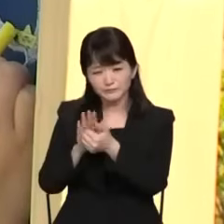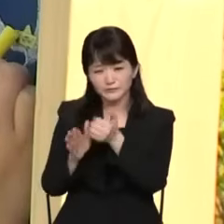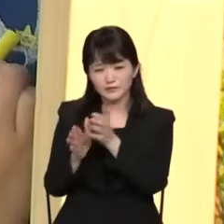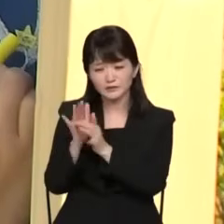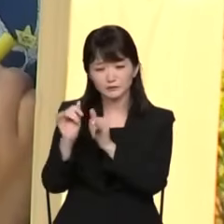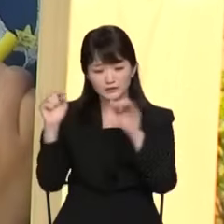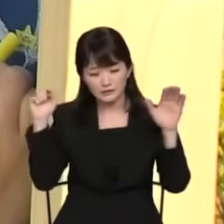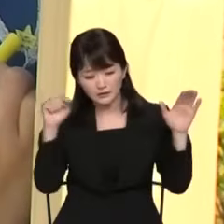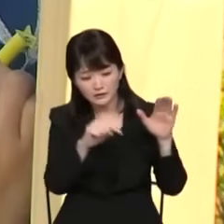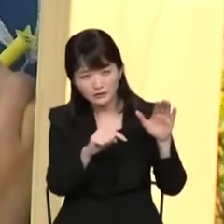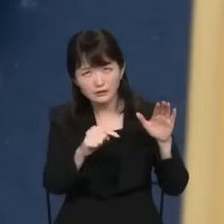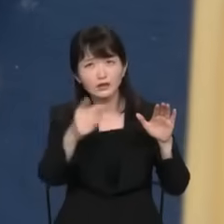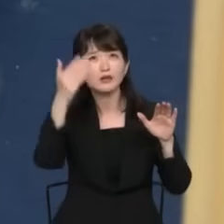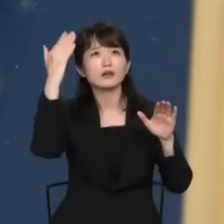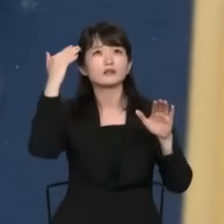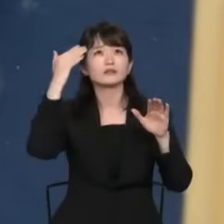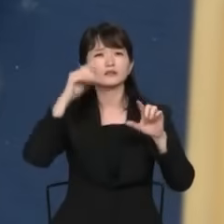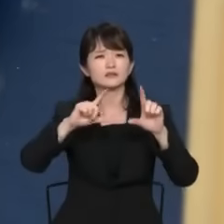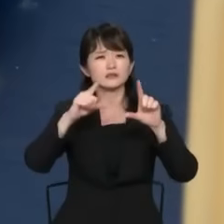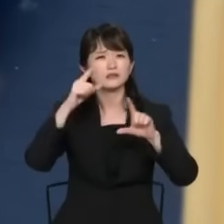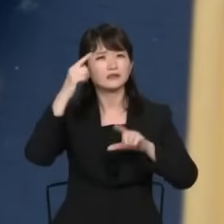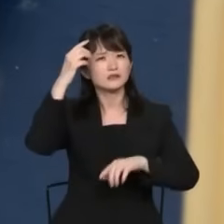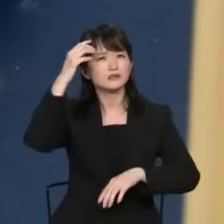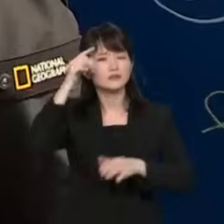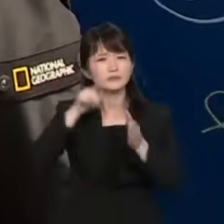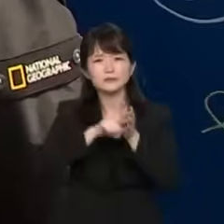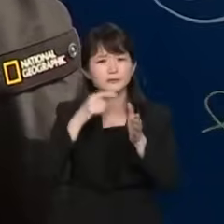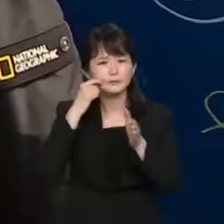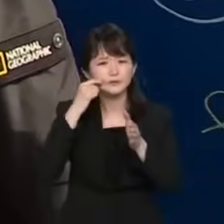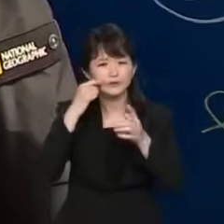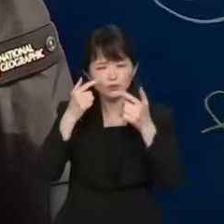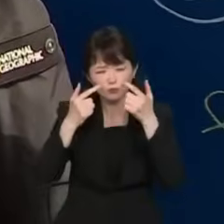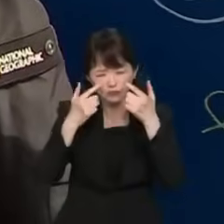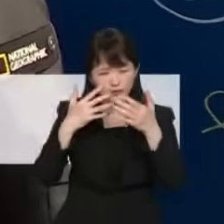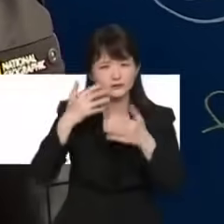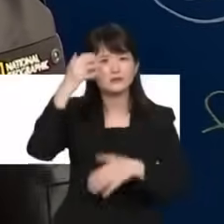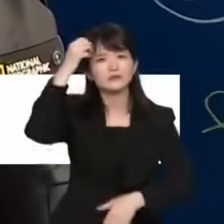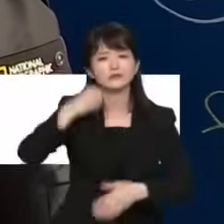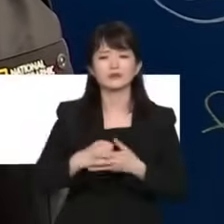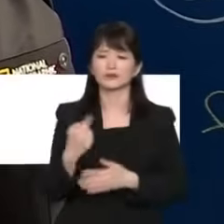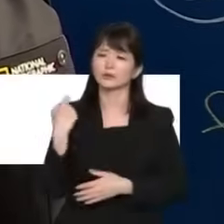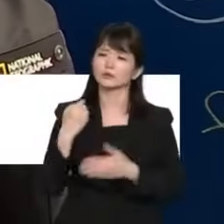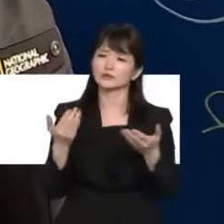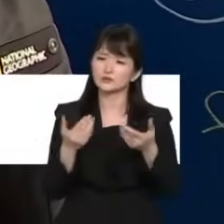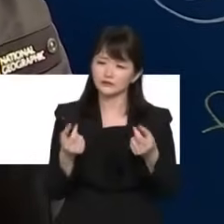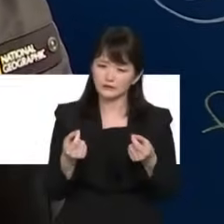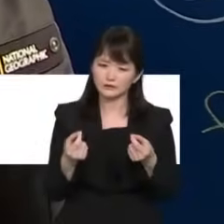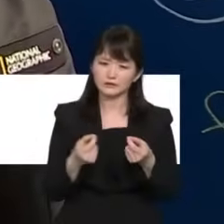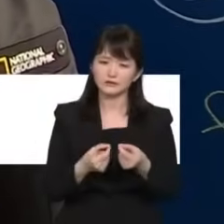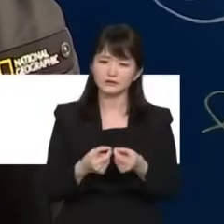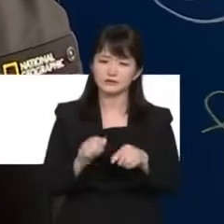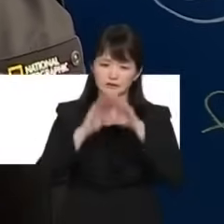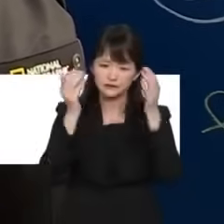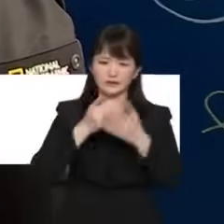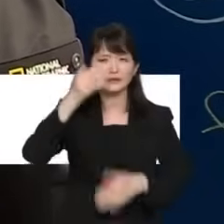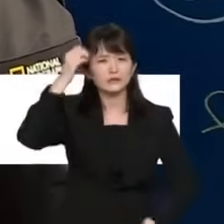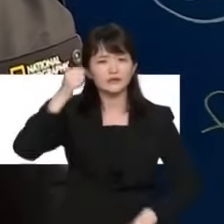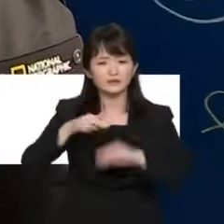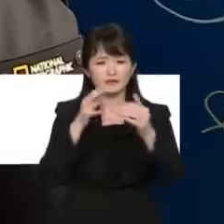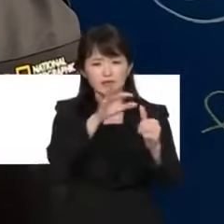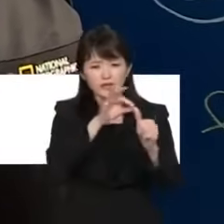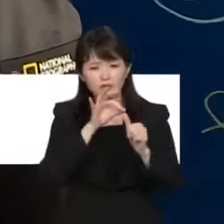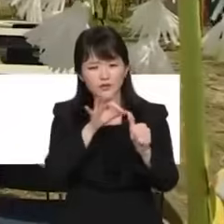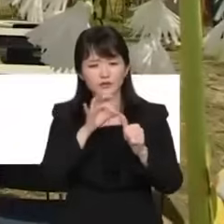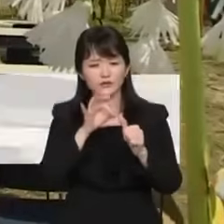수 없었던 그날이 아직도 생생하다고 했습니다. 어제 일 같고요. 아직도 기억나고 다 구조됐다는 거 보고